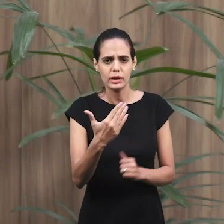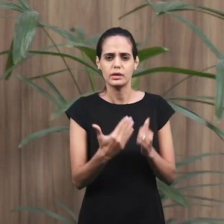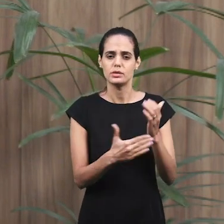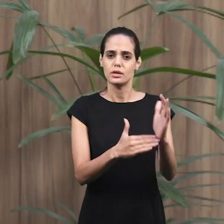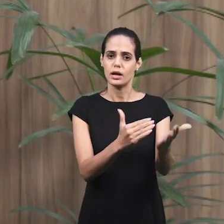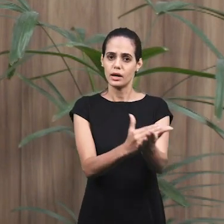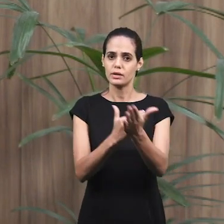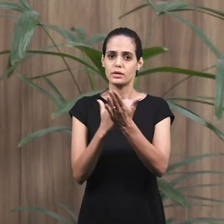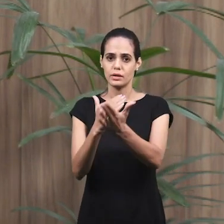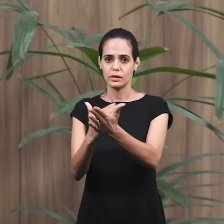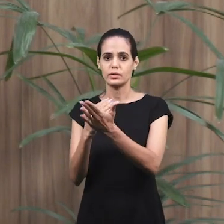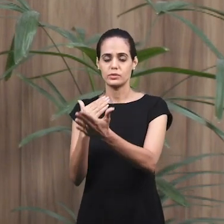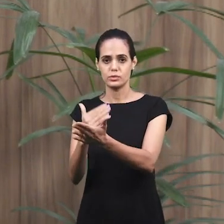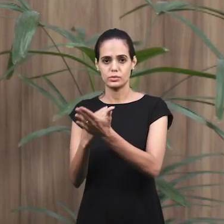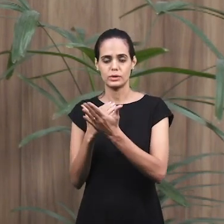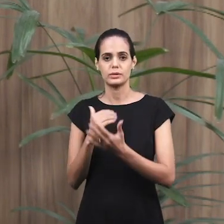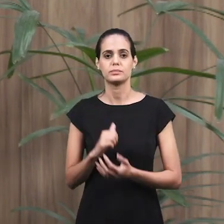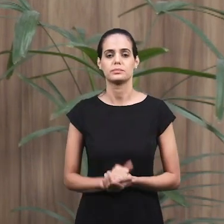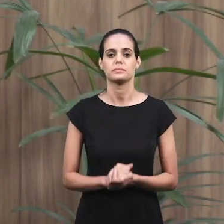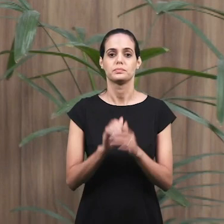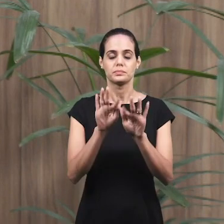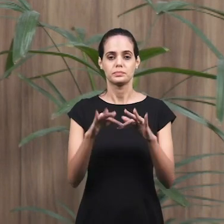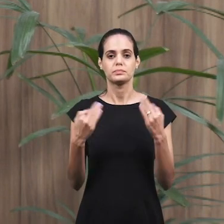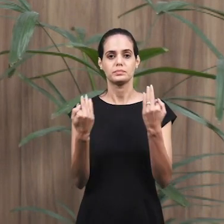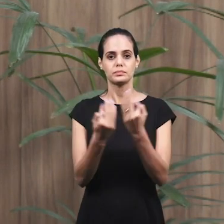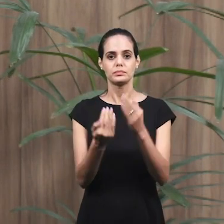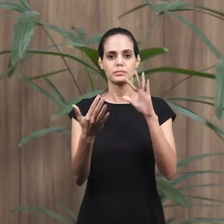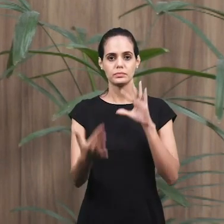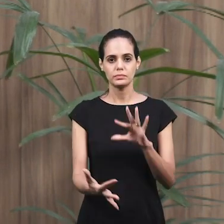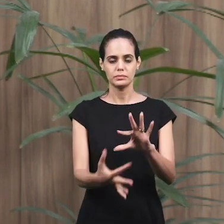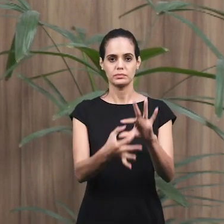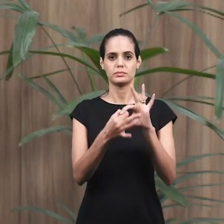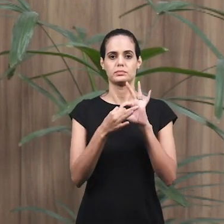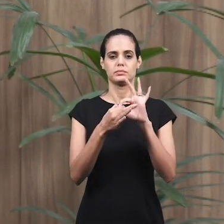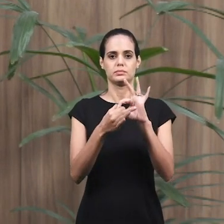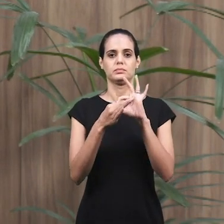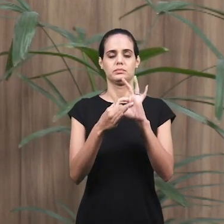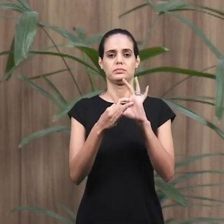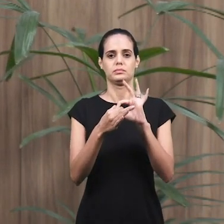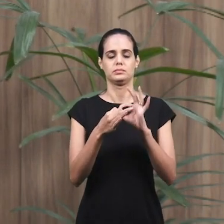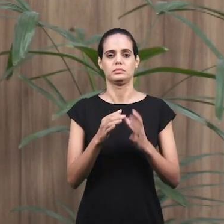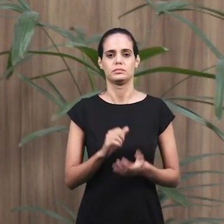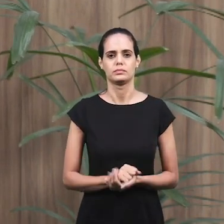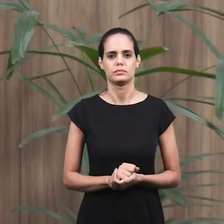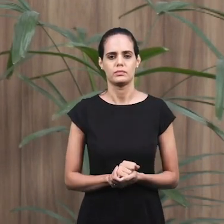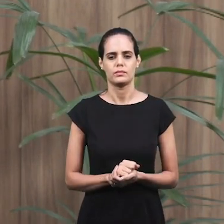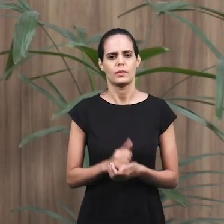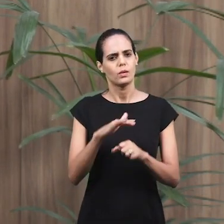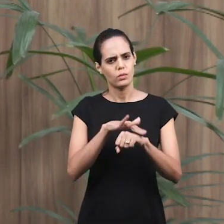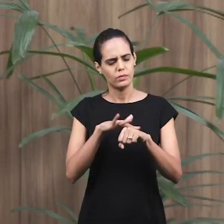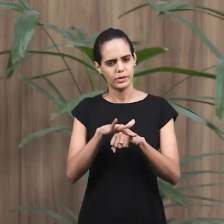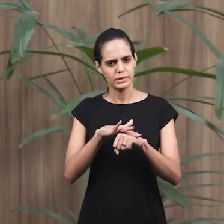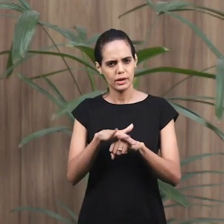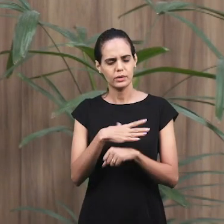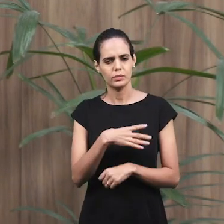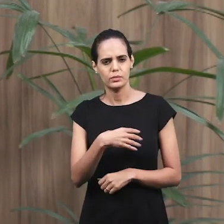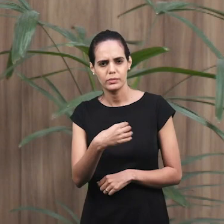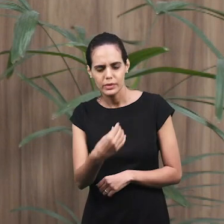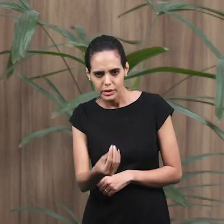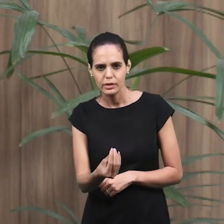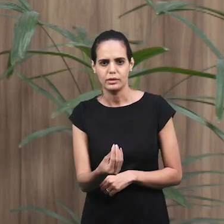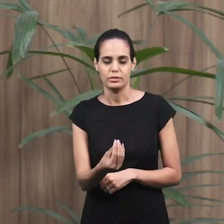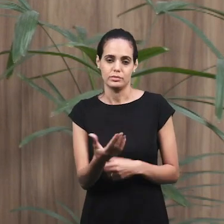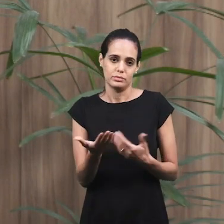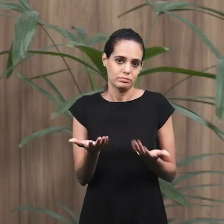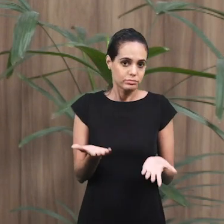enfants et fortifier le lien avec la famille. Est-ce que nous parlons sur nos enfants, sur leurs besoins au-delà de l'école? Nous